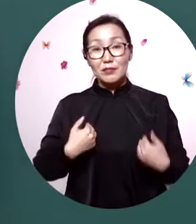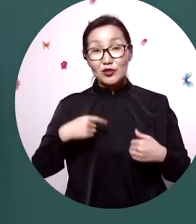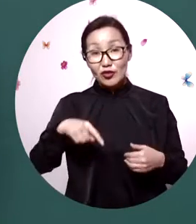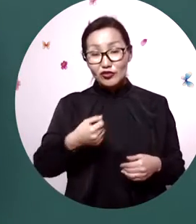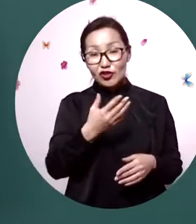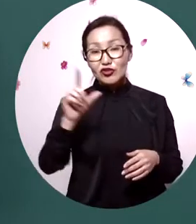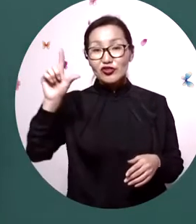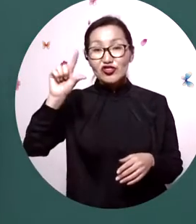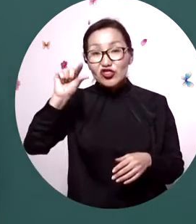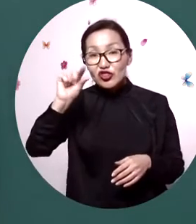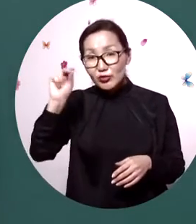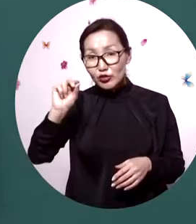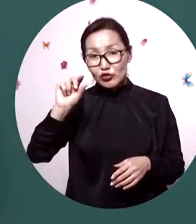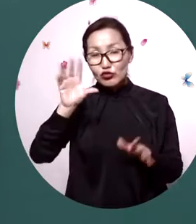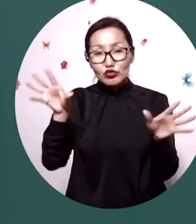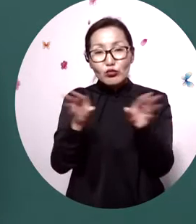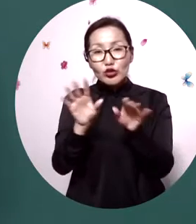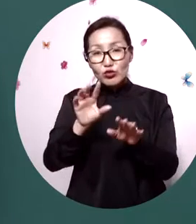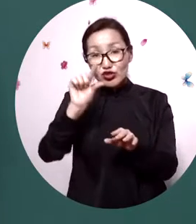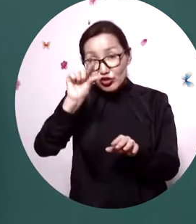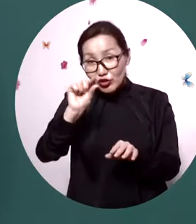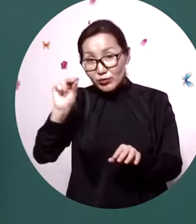За багш нь одоо жижигэр үсчин товчлоогүй учраас.